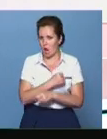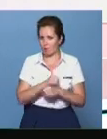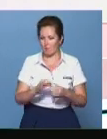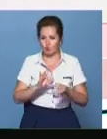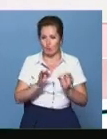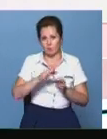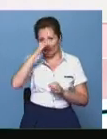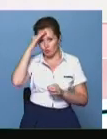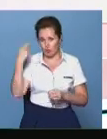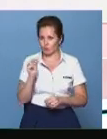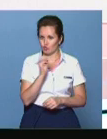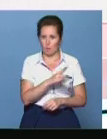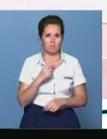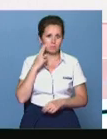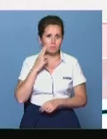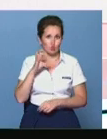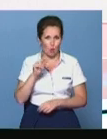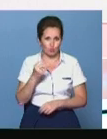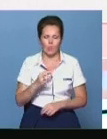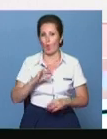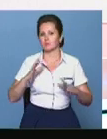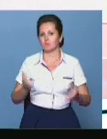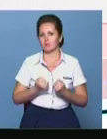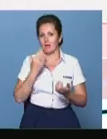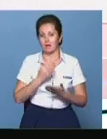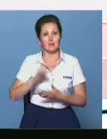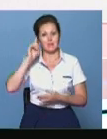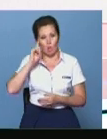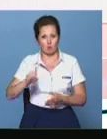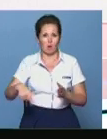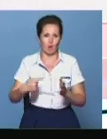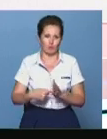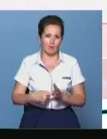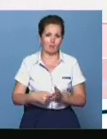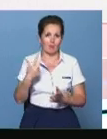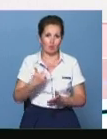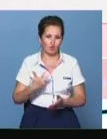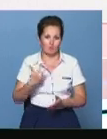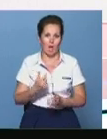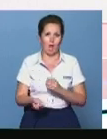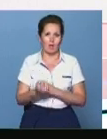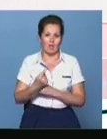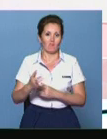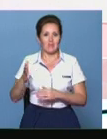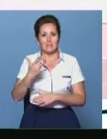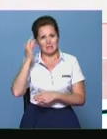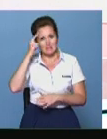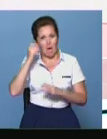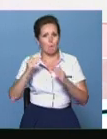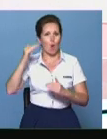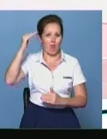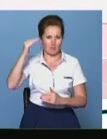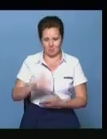жарче, чем в Сочи. Но спасение есть. Знающие горожане в эти выходные на 3 часа оказались в Заполярье. Елена Керн с